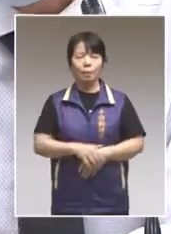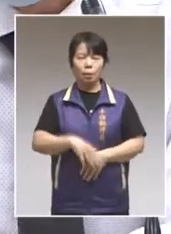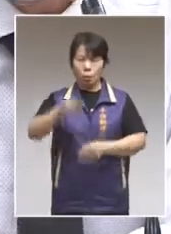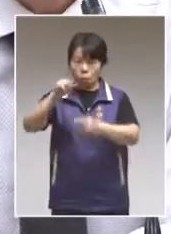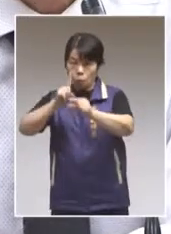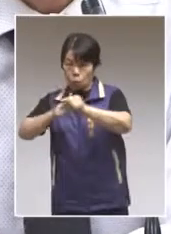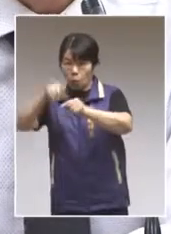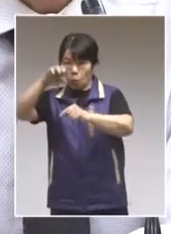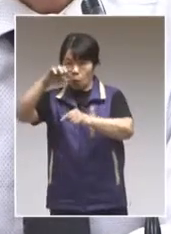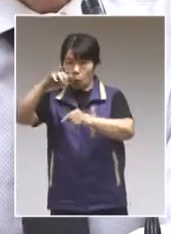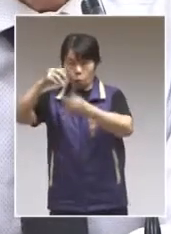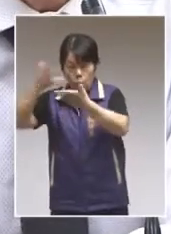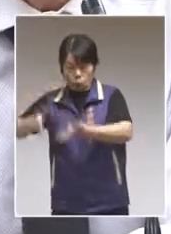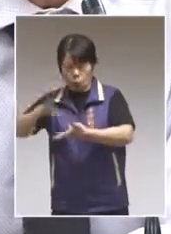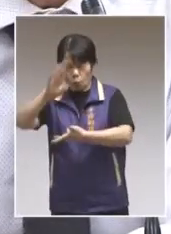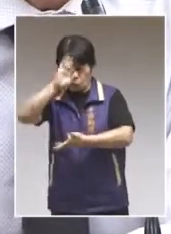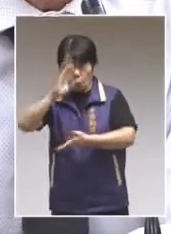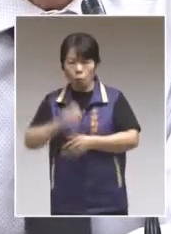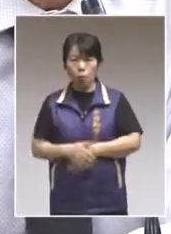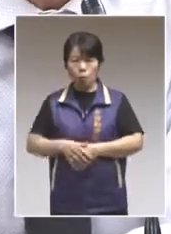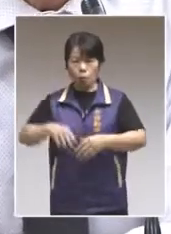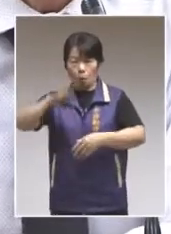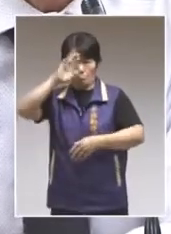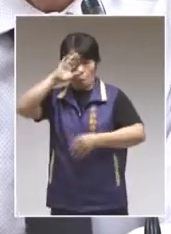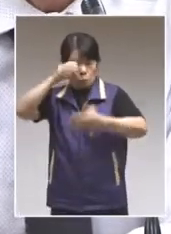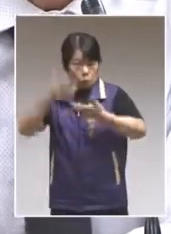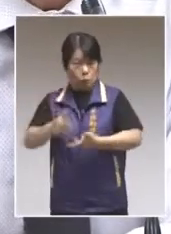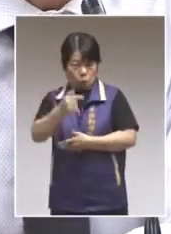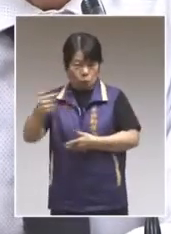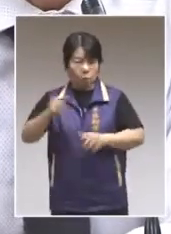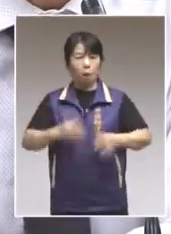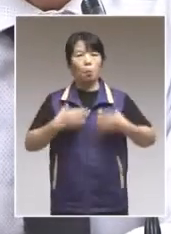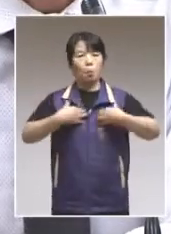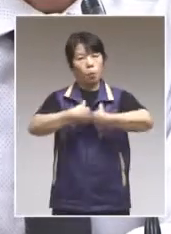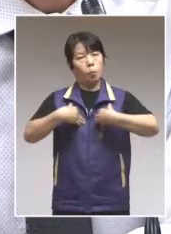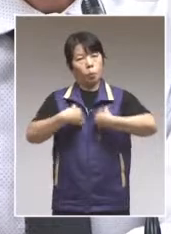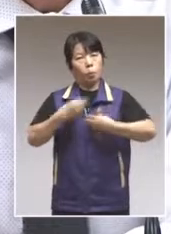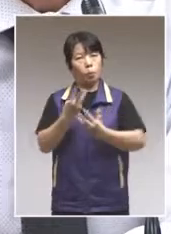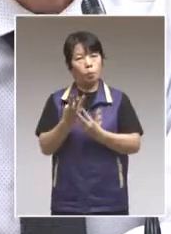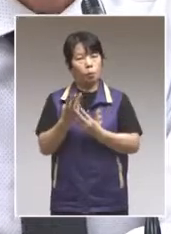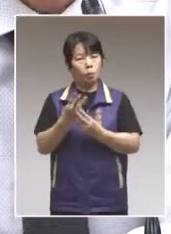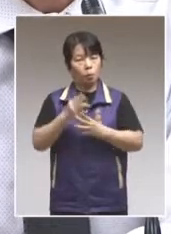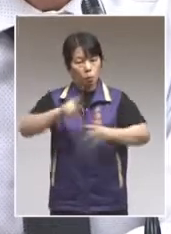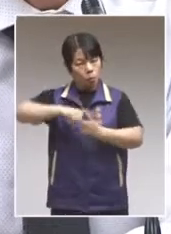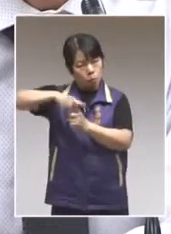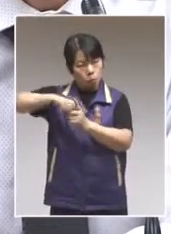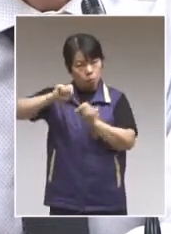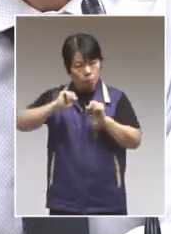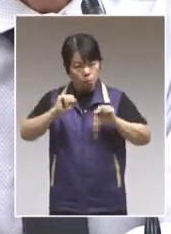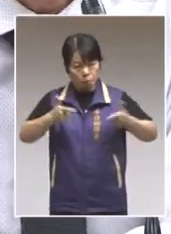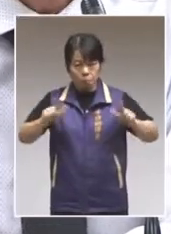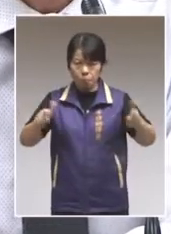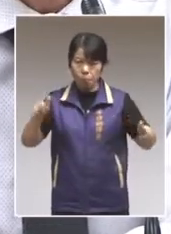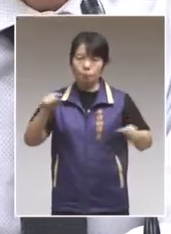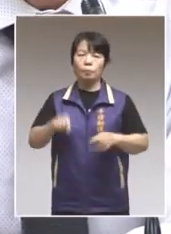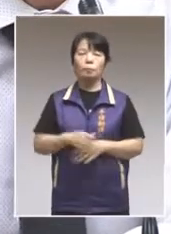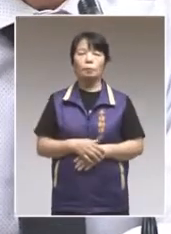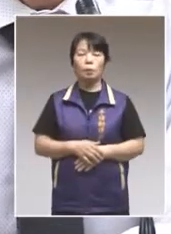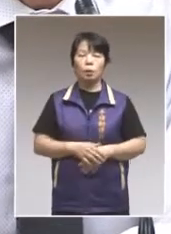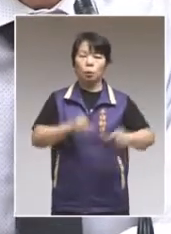度极重度，那大概就是说他有肺炎，那当然肺炎的严重程度不一，那所以就会有中